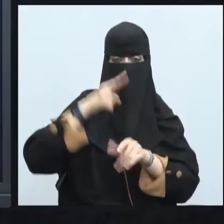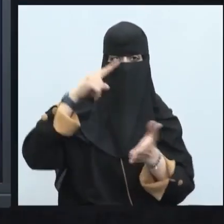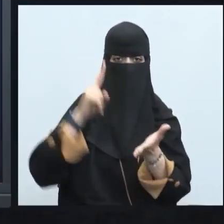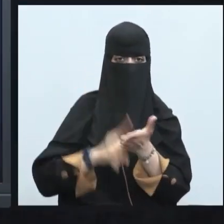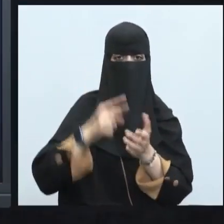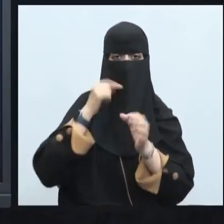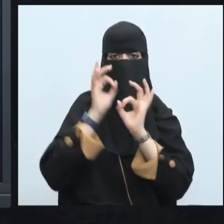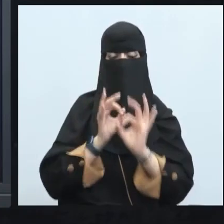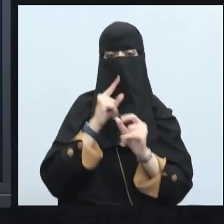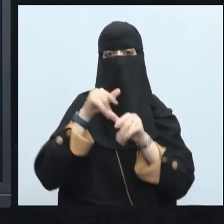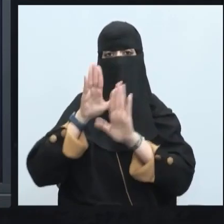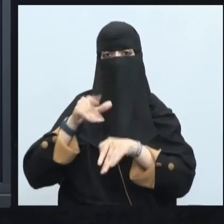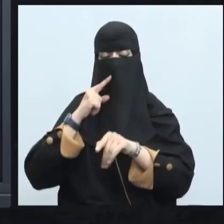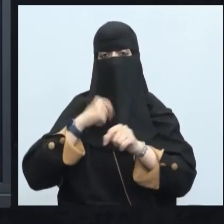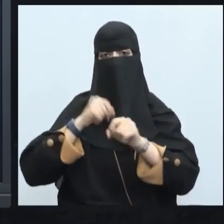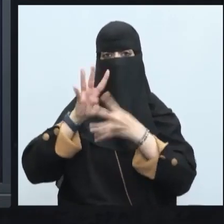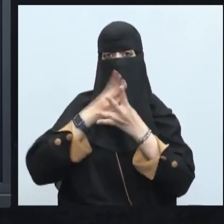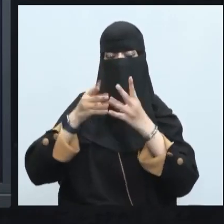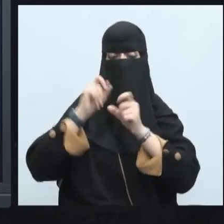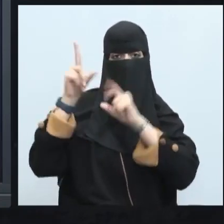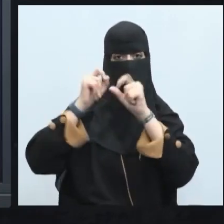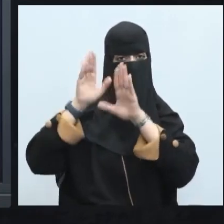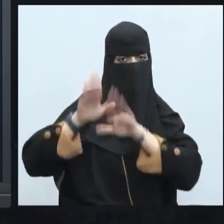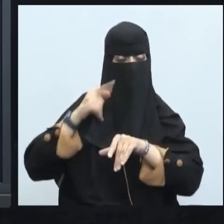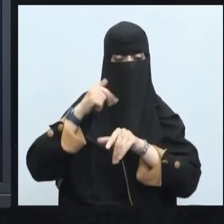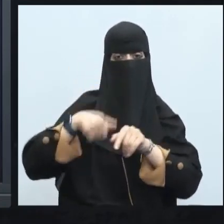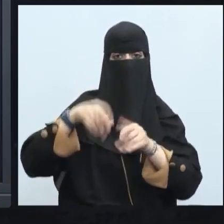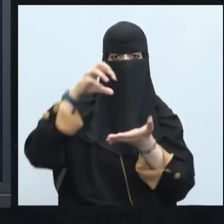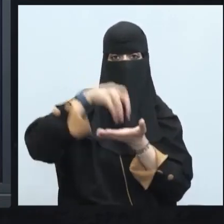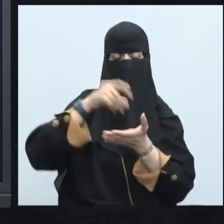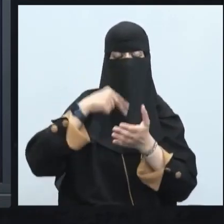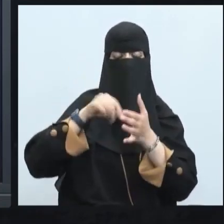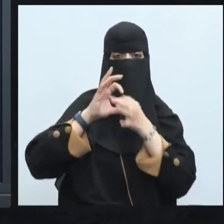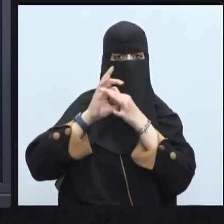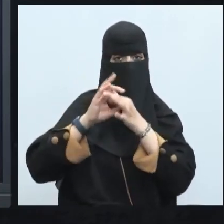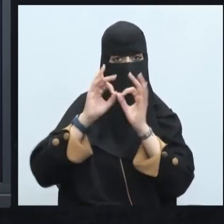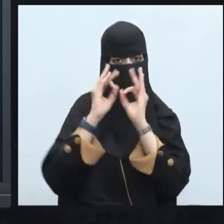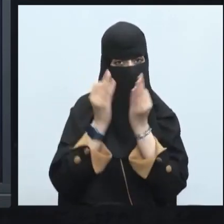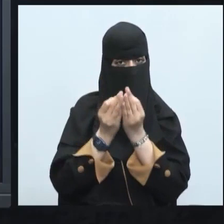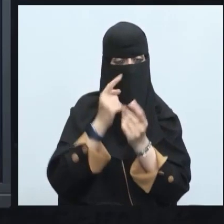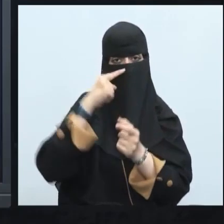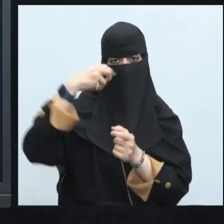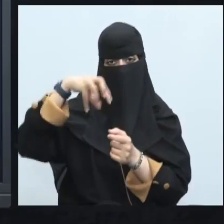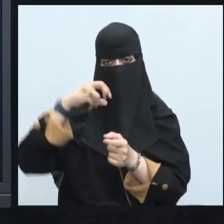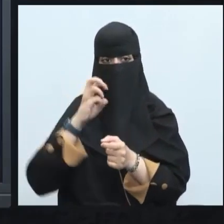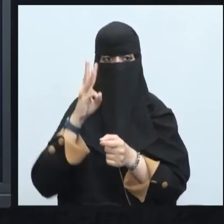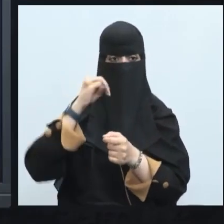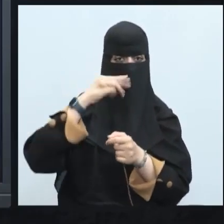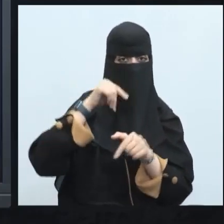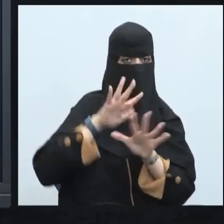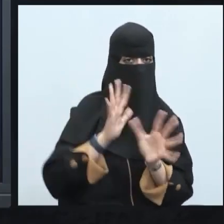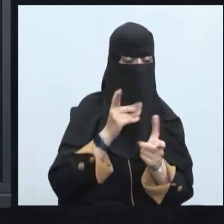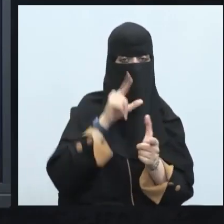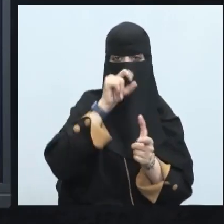تتمتع بالتواجد على الشبكه العنكبوتيه سواء على المواقع او مواقع التواصل الاجتماعي او المواقع الالكترونيه او